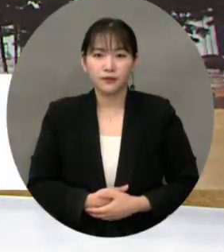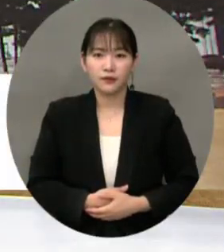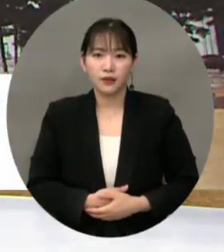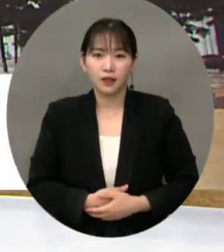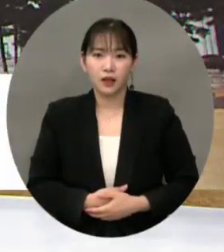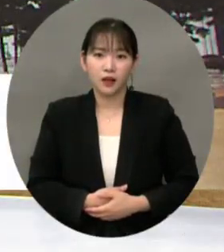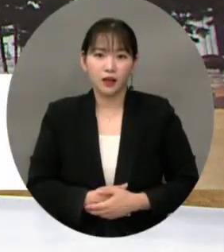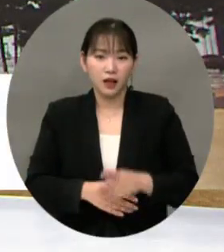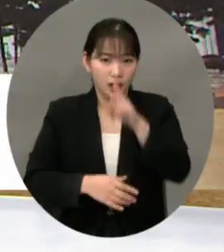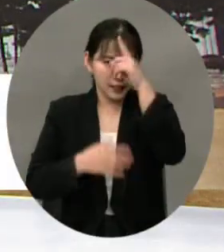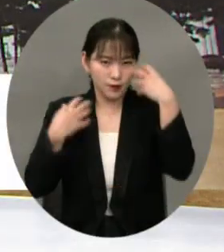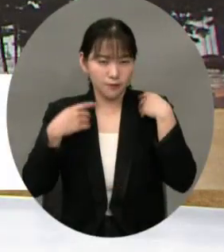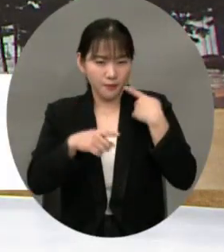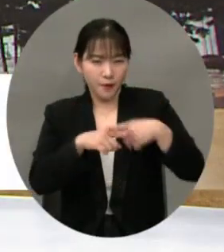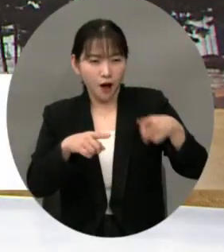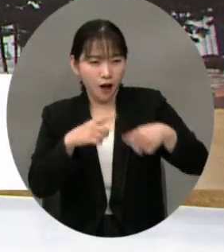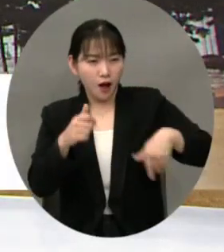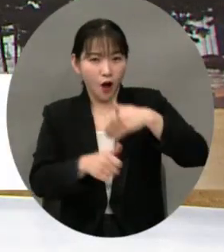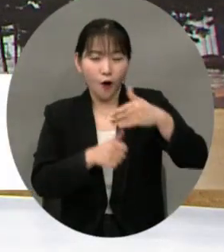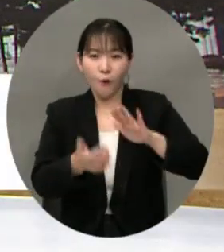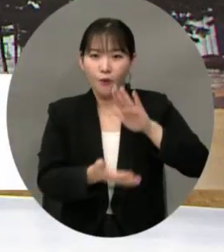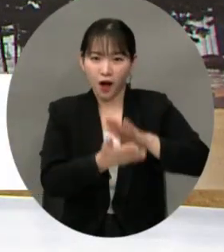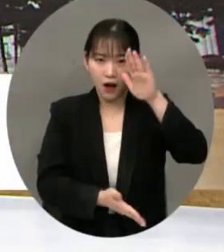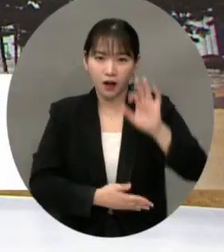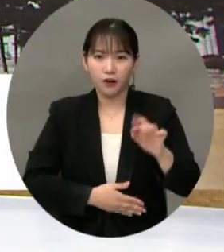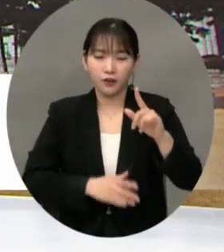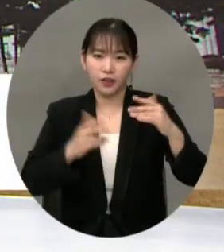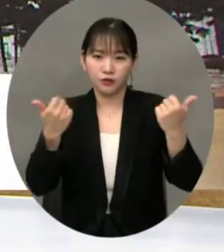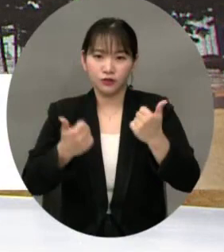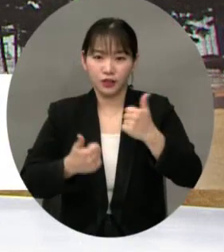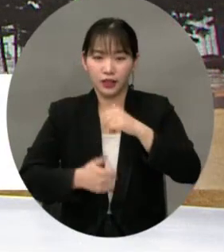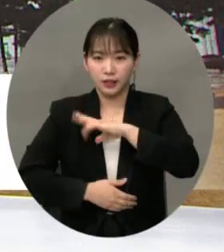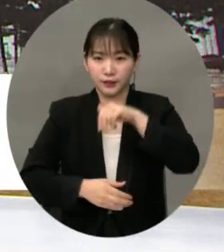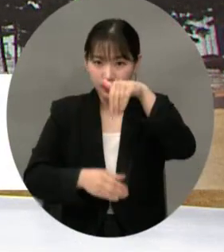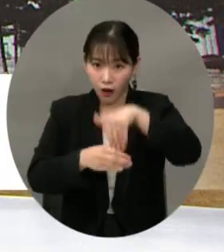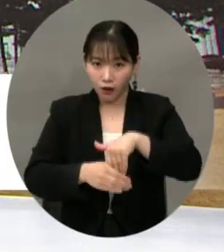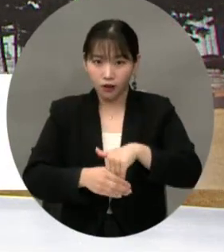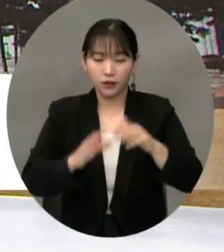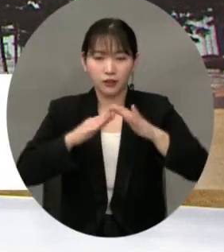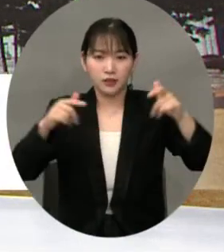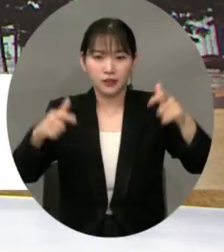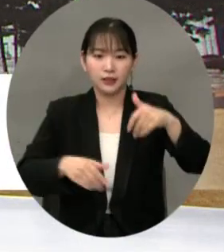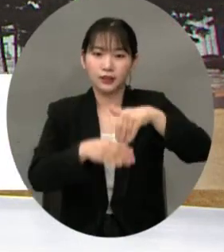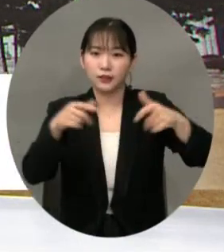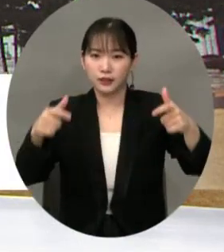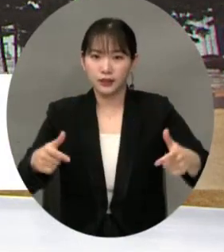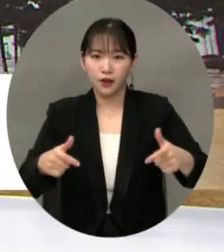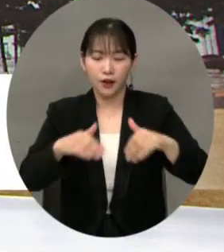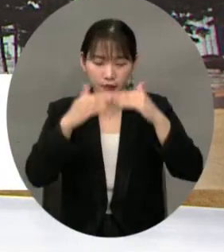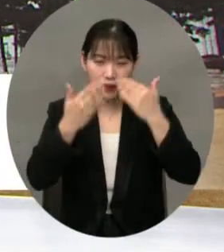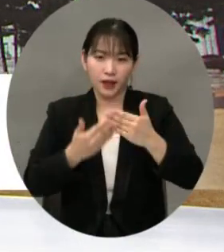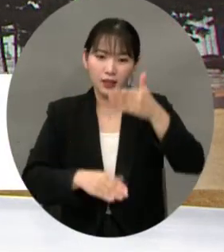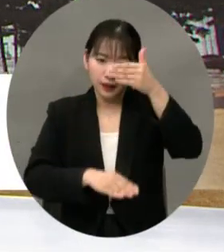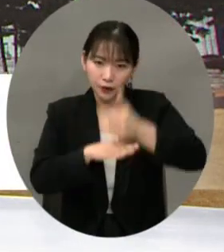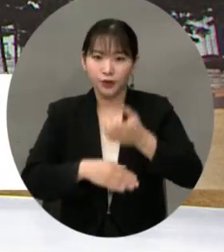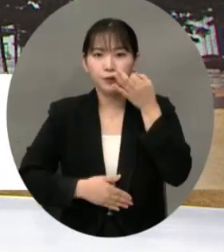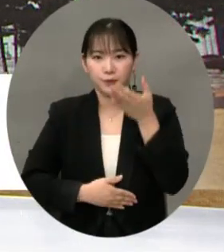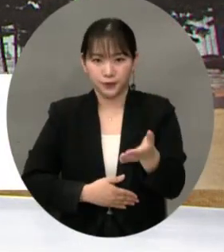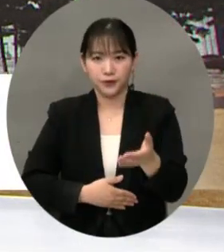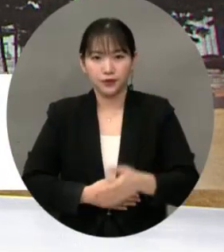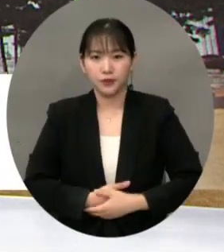전례 없는 정권 심판 열기 속에 치러진 제22대 국회의원 선거는 전남 지역 선거구에서 고스란히